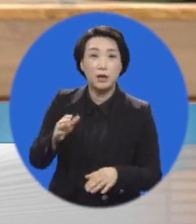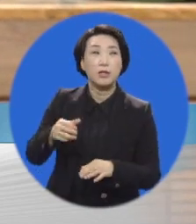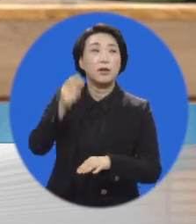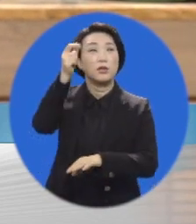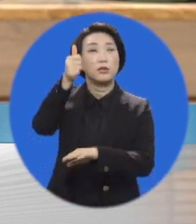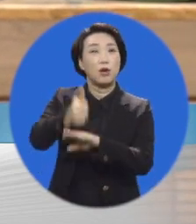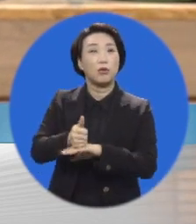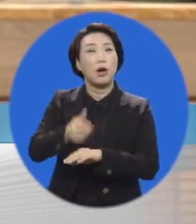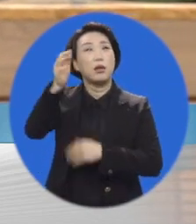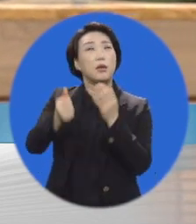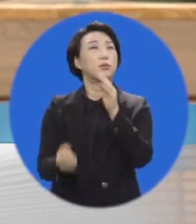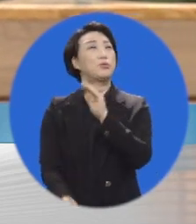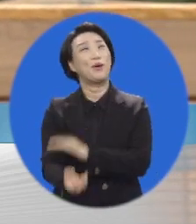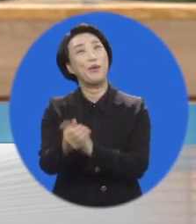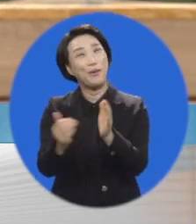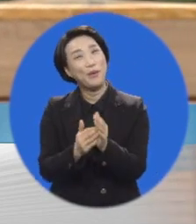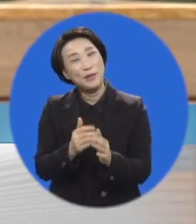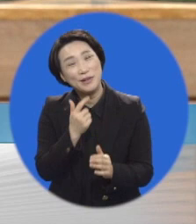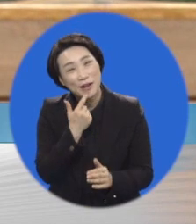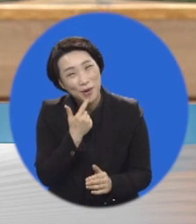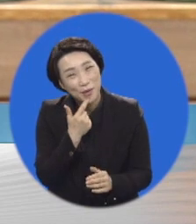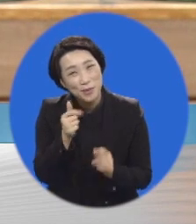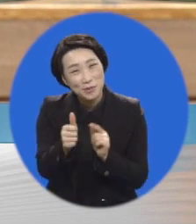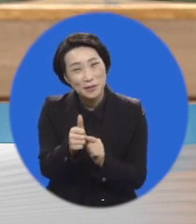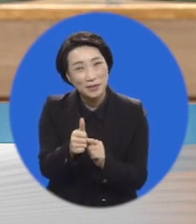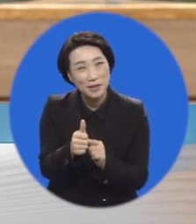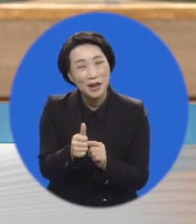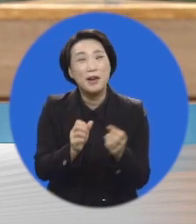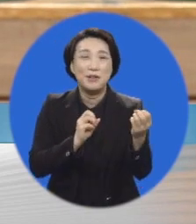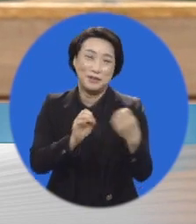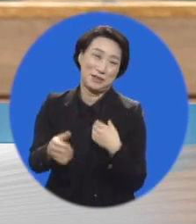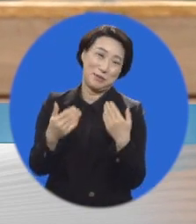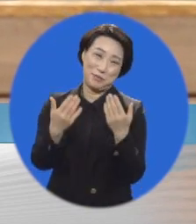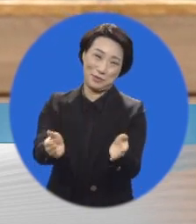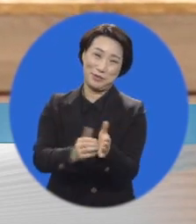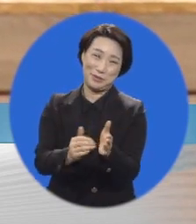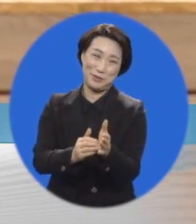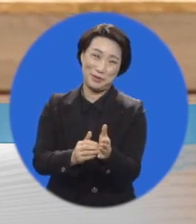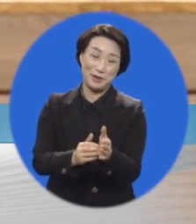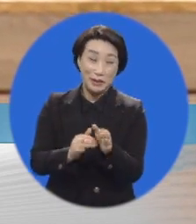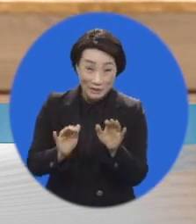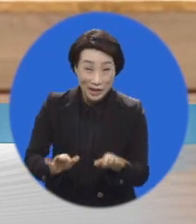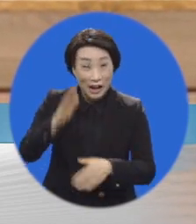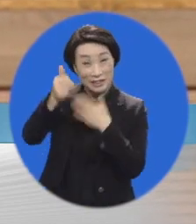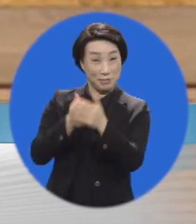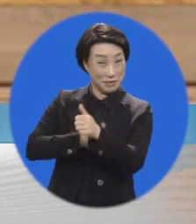결국은 야곱의 요구에 들어주었으니